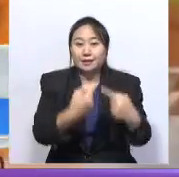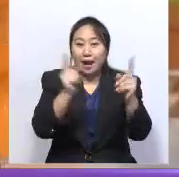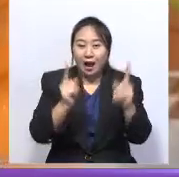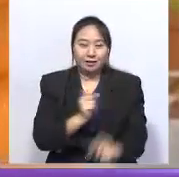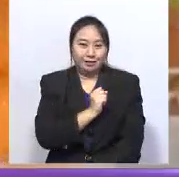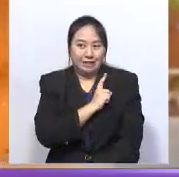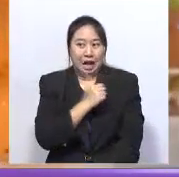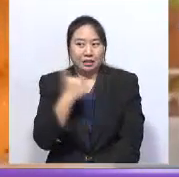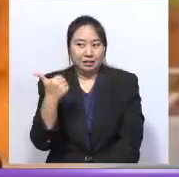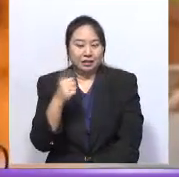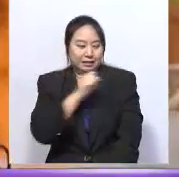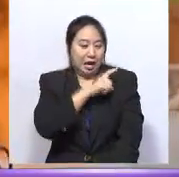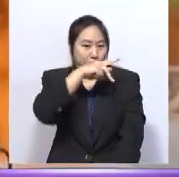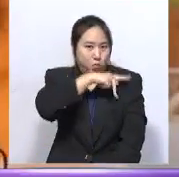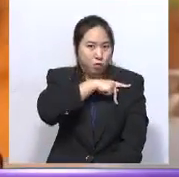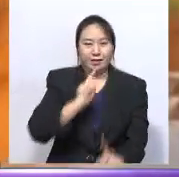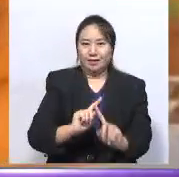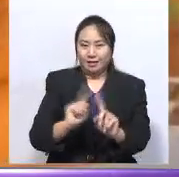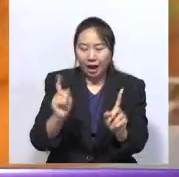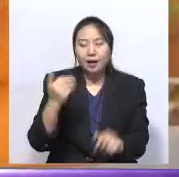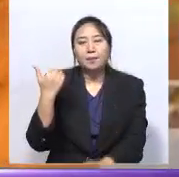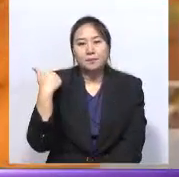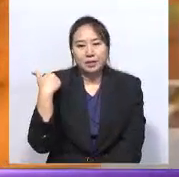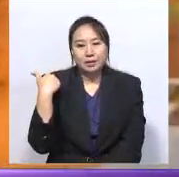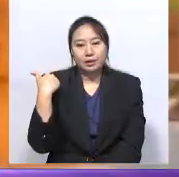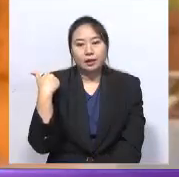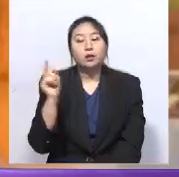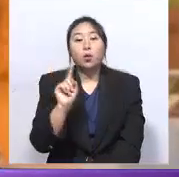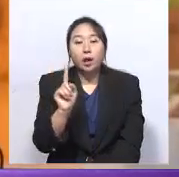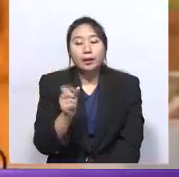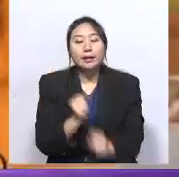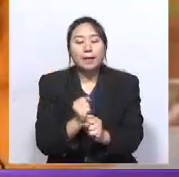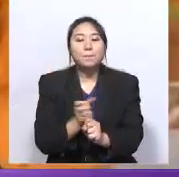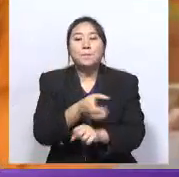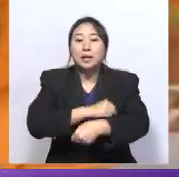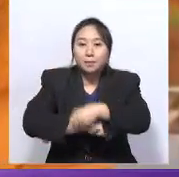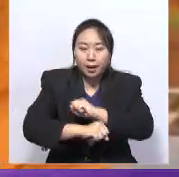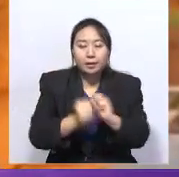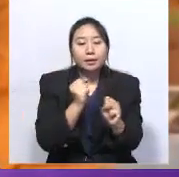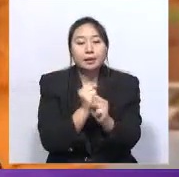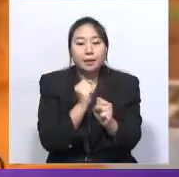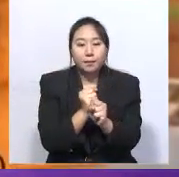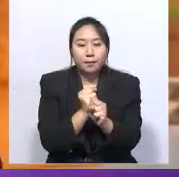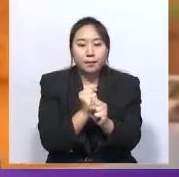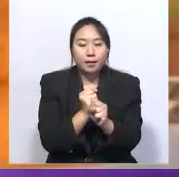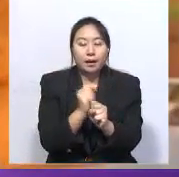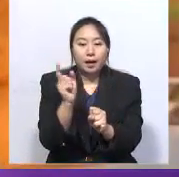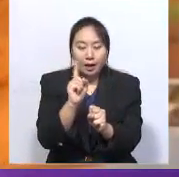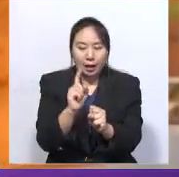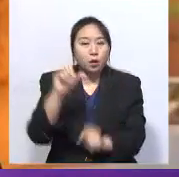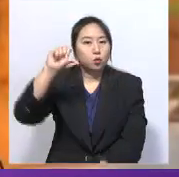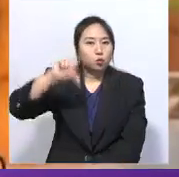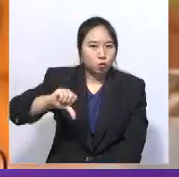อื่นอาจจะไม่เหมือนของเรานะครับคือการปฏิบัติที่เรียกว่าการละเว้นความ